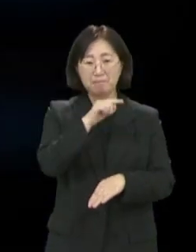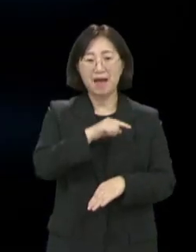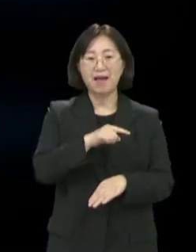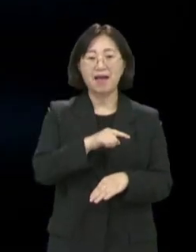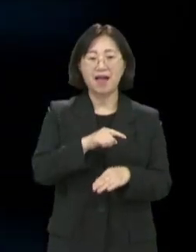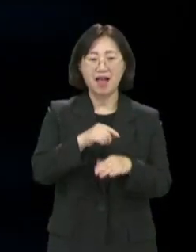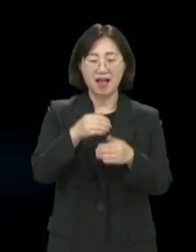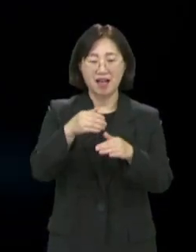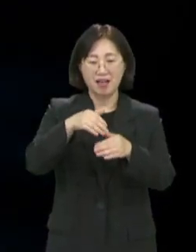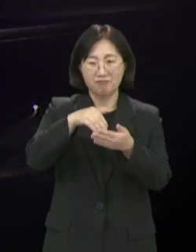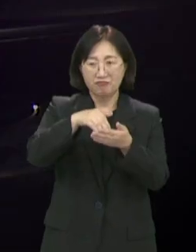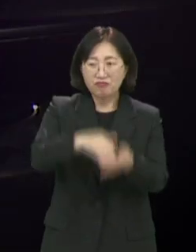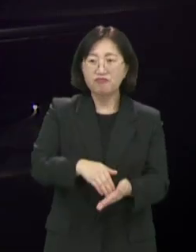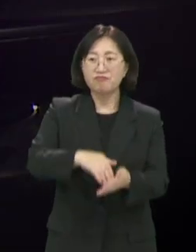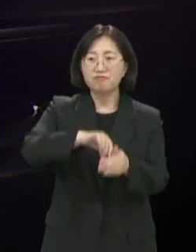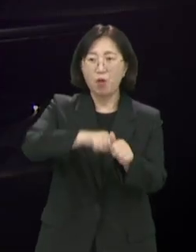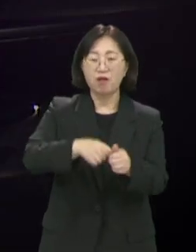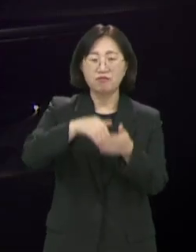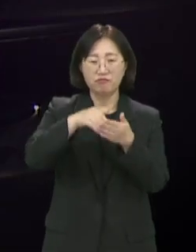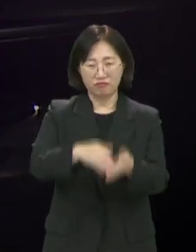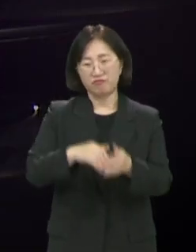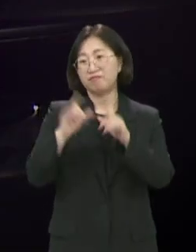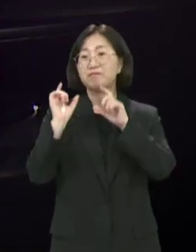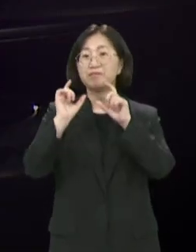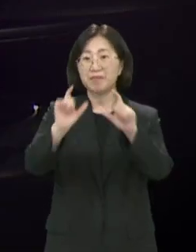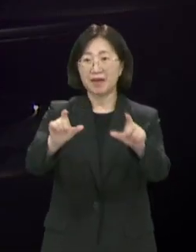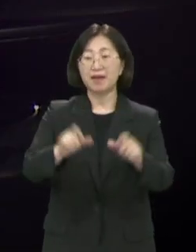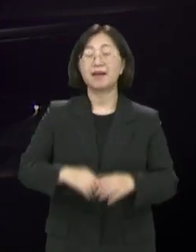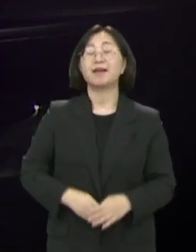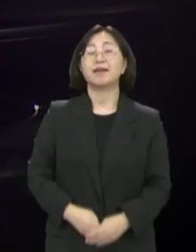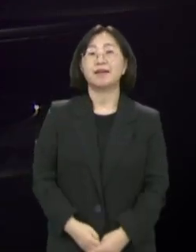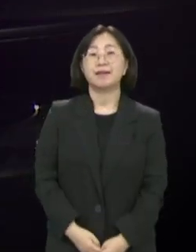감안하더라도 중 선고가 불가피하다고 판시했습니다